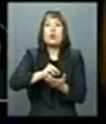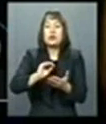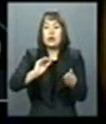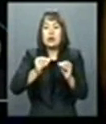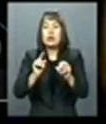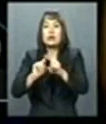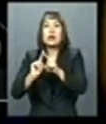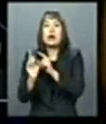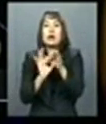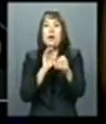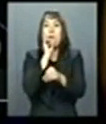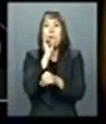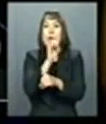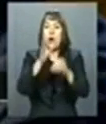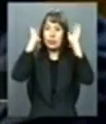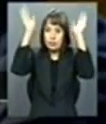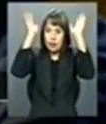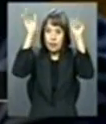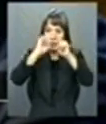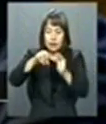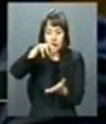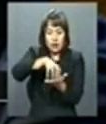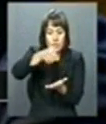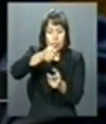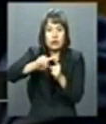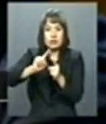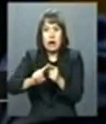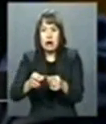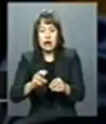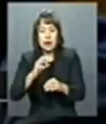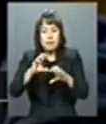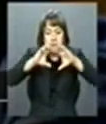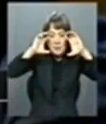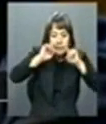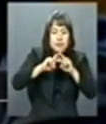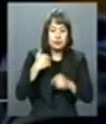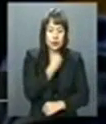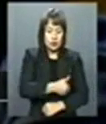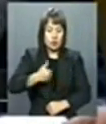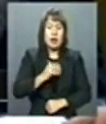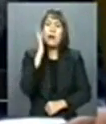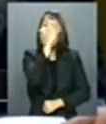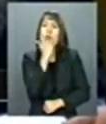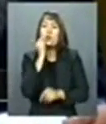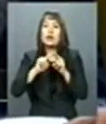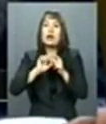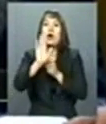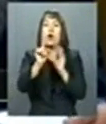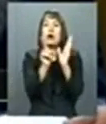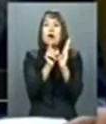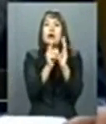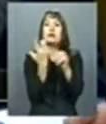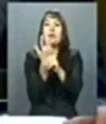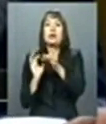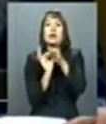ยการโฆษณาเกี่ยวกับโหราศาสตร์ไสยศาสตร์ประเด็นเพศสุขภาพและความงามในทีวีดาวเทียมที่อยู่ในข่ายสุ่มเสี่ยงต่